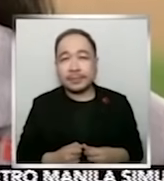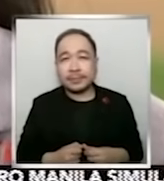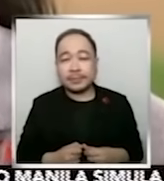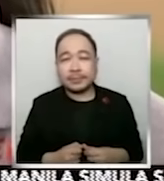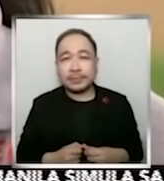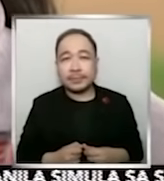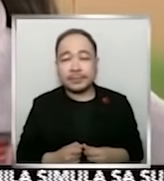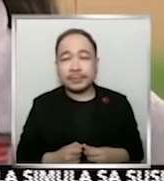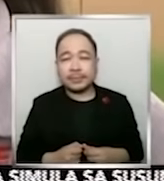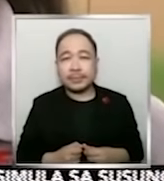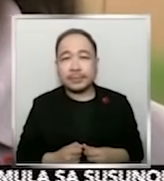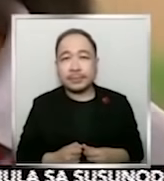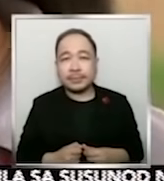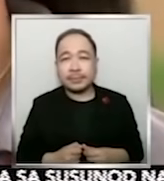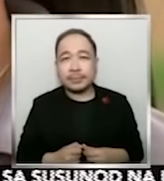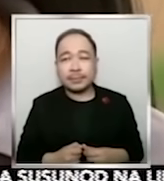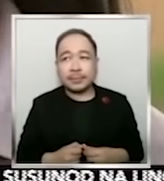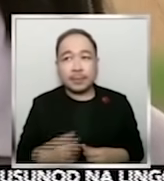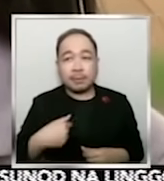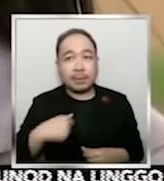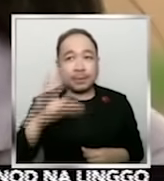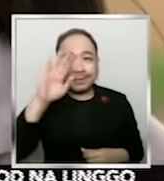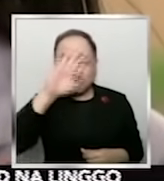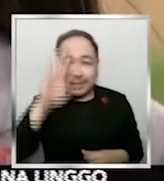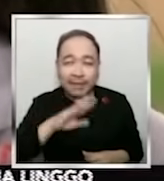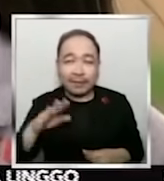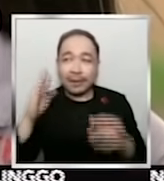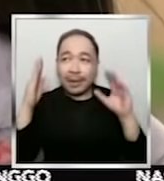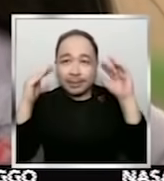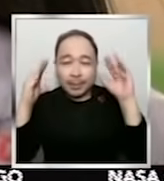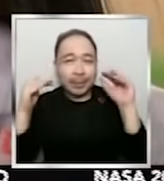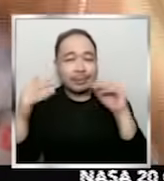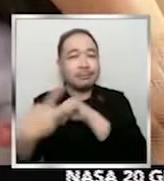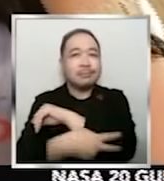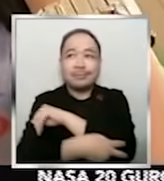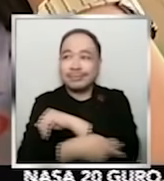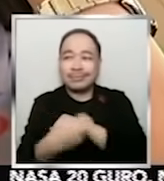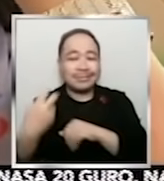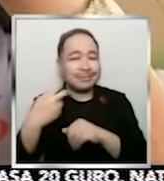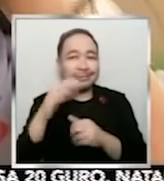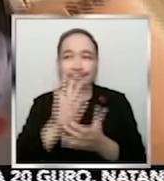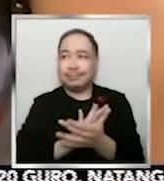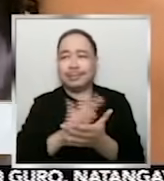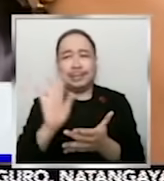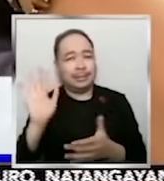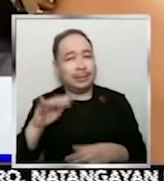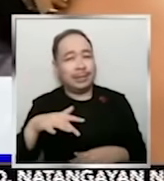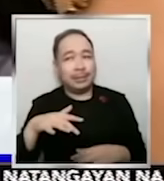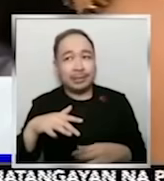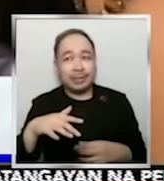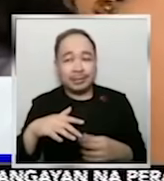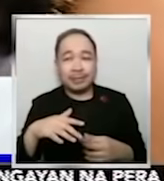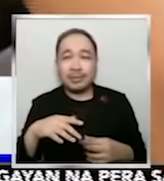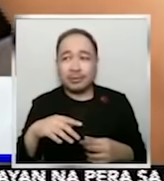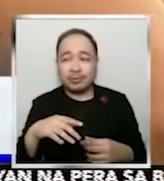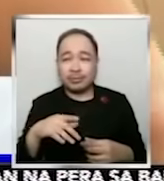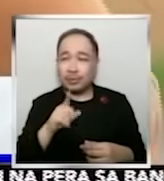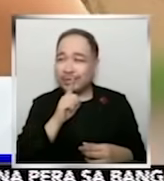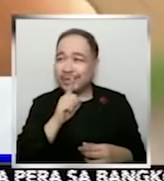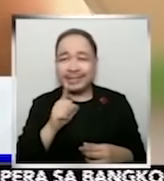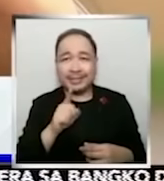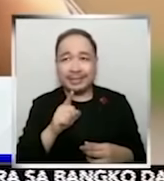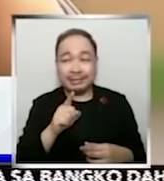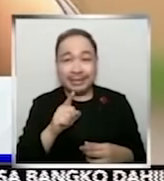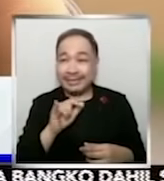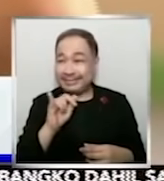Hindi po kasi inisip na uuanan tayo ng ganong kalaki. Di bali po sana kung magkano lang,